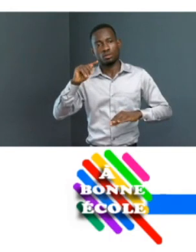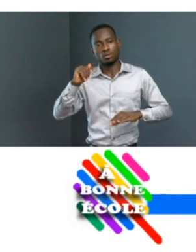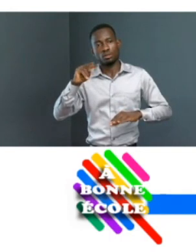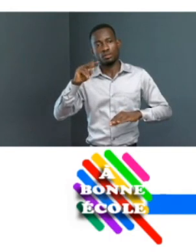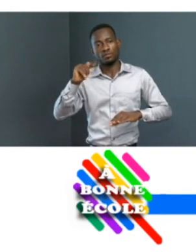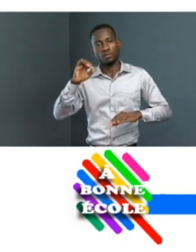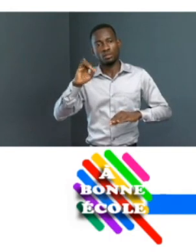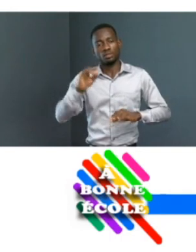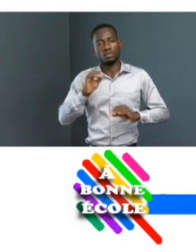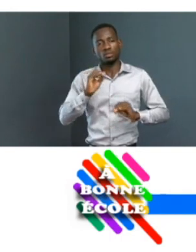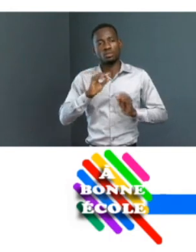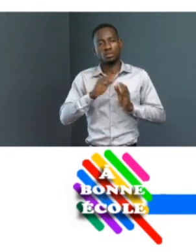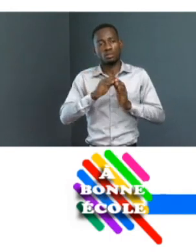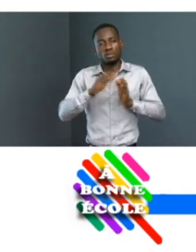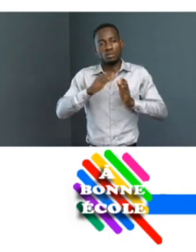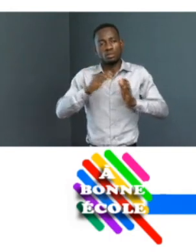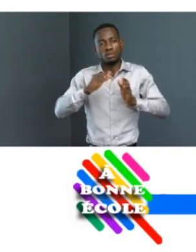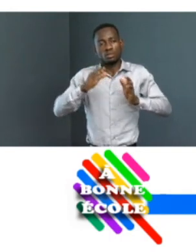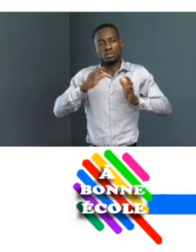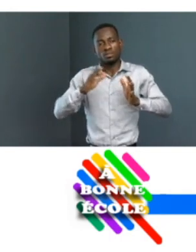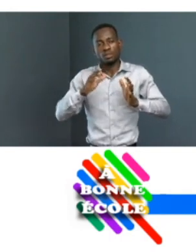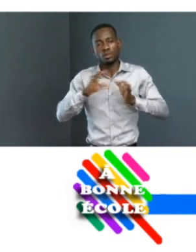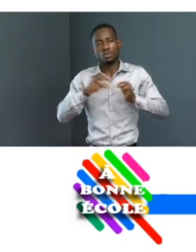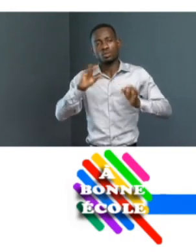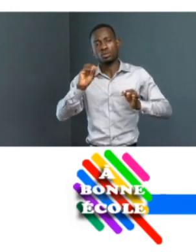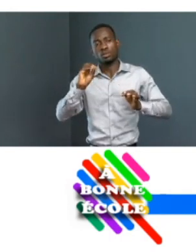inflammations de la conjonctive